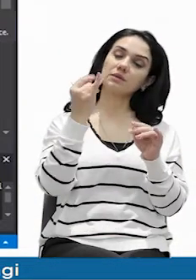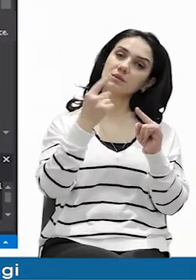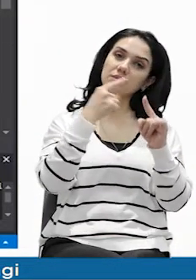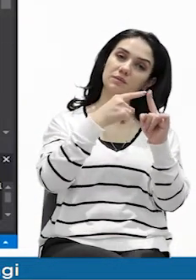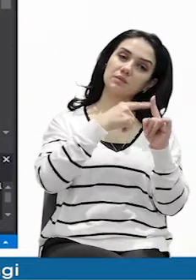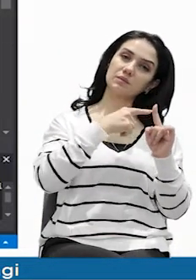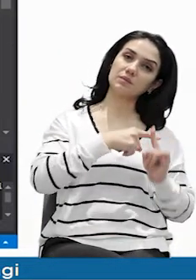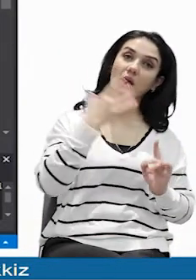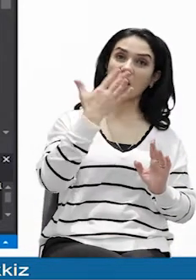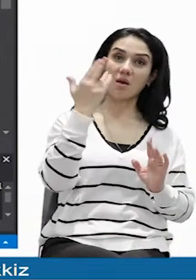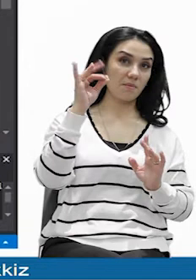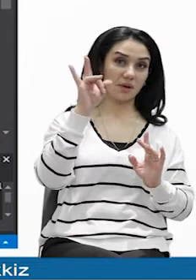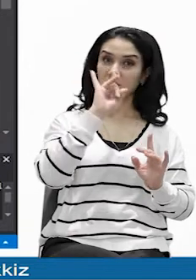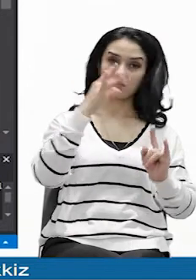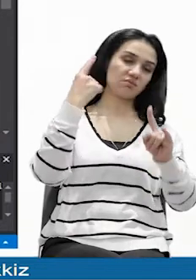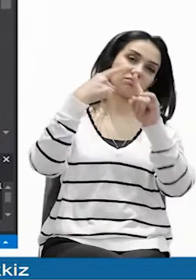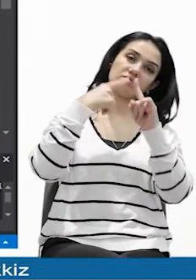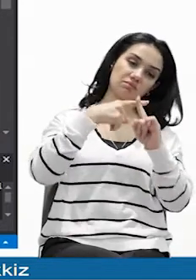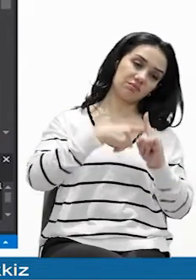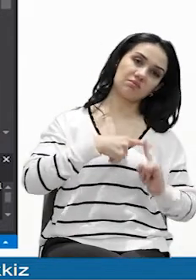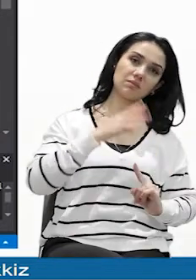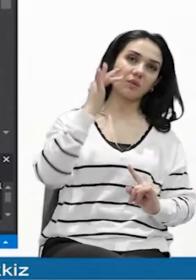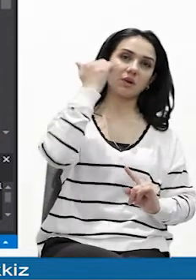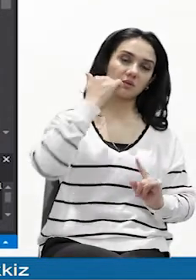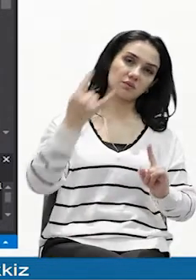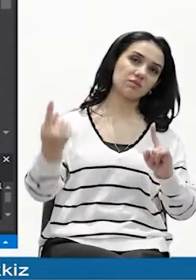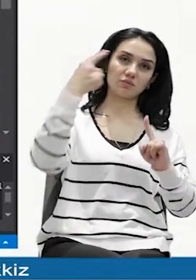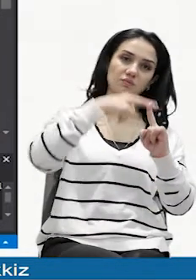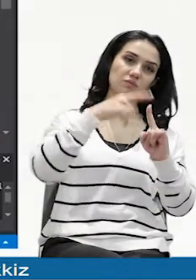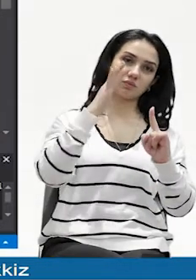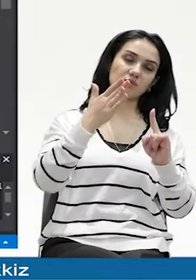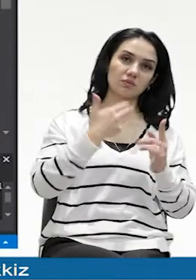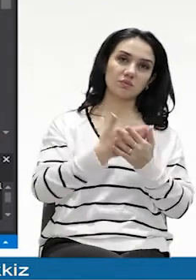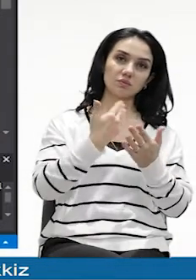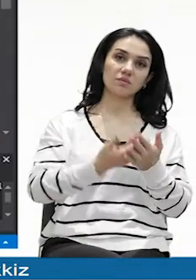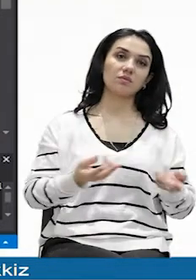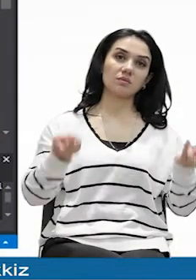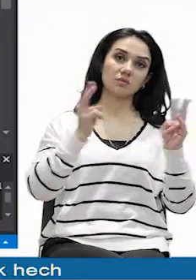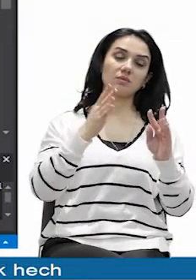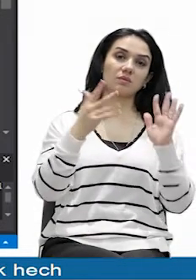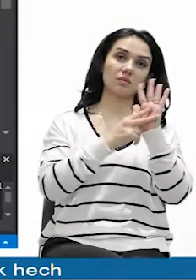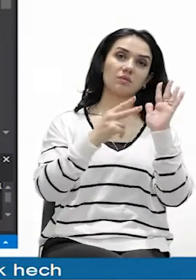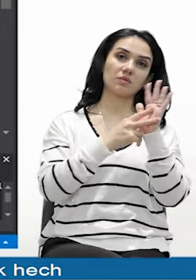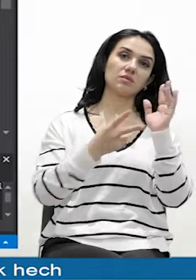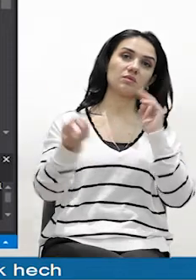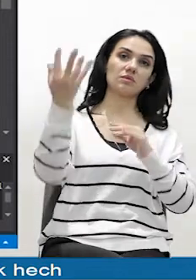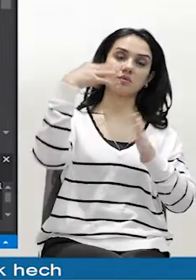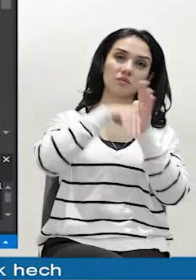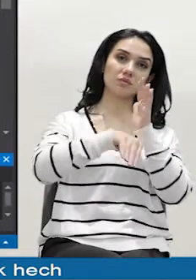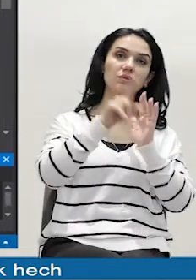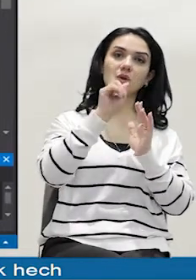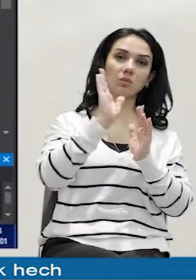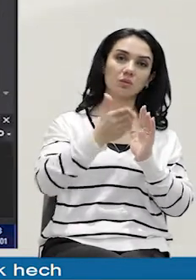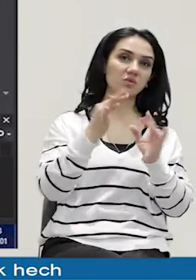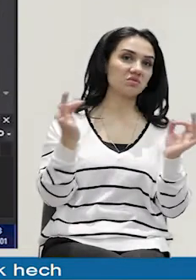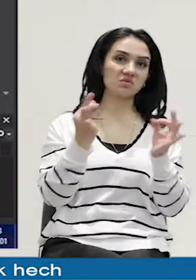gider. Al keyingi çıkarışı gereği boyunca yazıyı eskisini koşu oraya. Şimdi koyan eğer 8 kiritse ne bu? 8